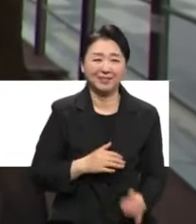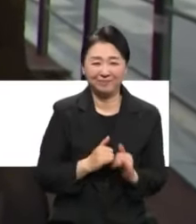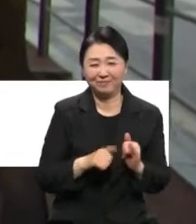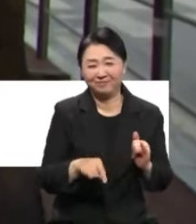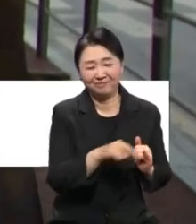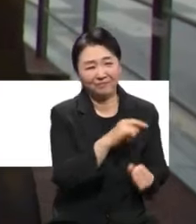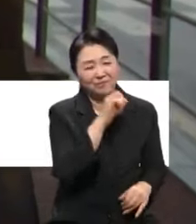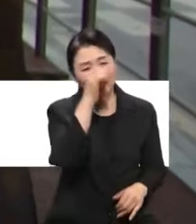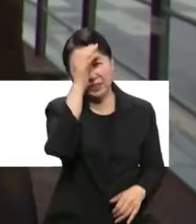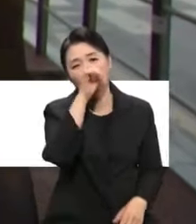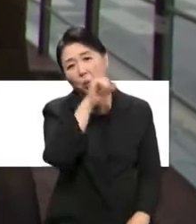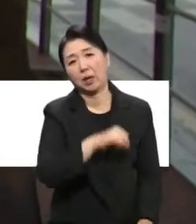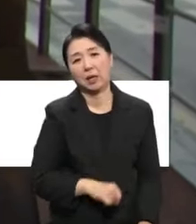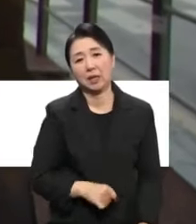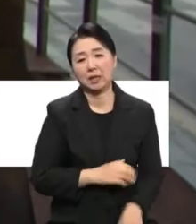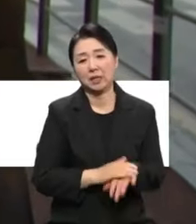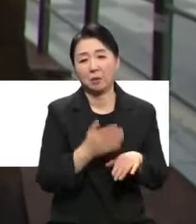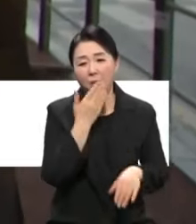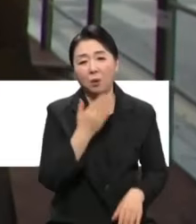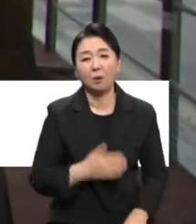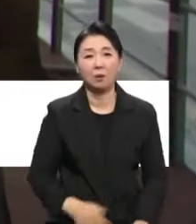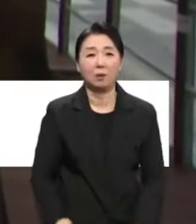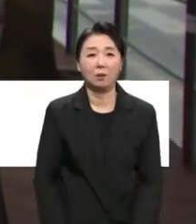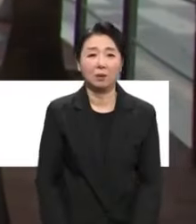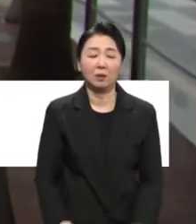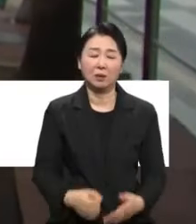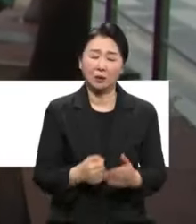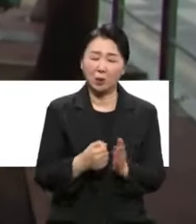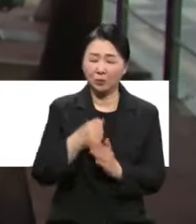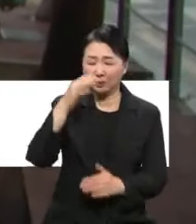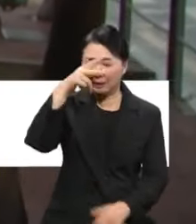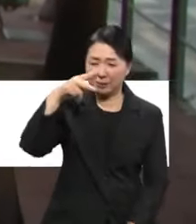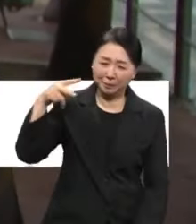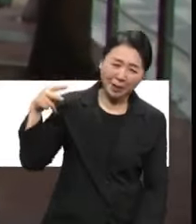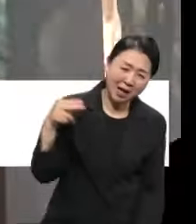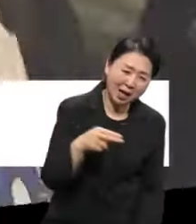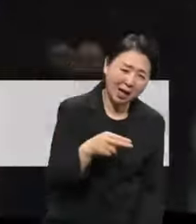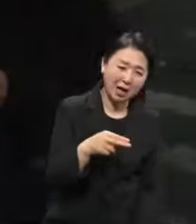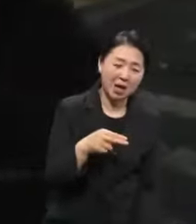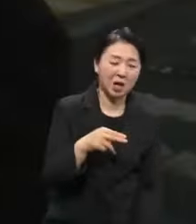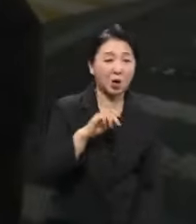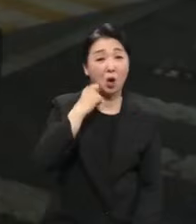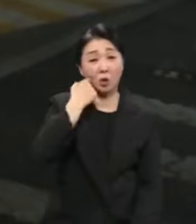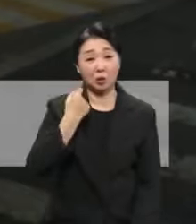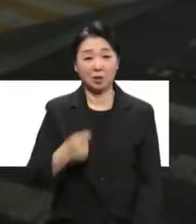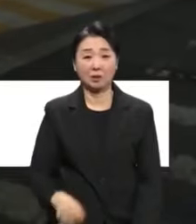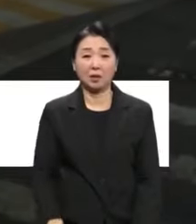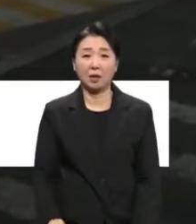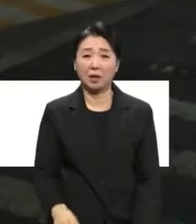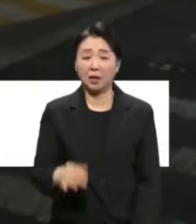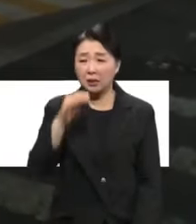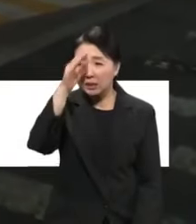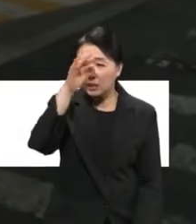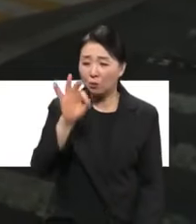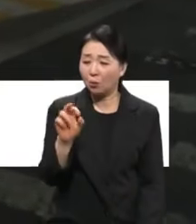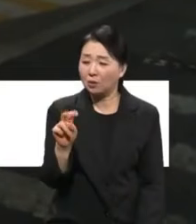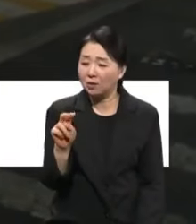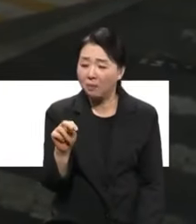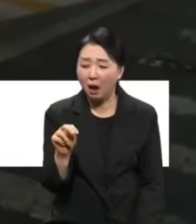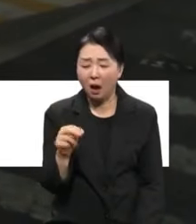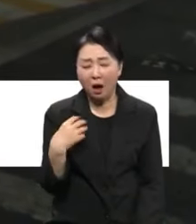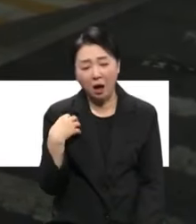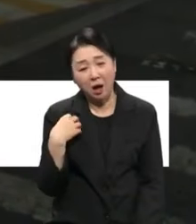많이 좋아하고 잘 먹으니까 끊지는 좀 어려울 것 같아요. 2만 원대라서 부담이 있긴